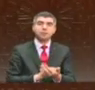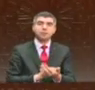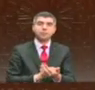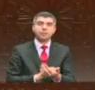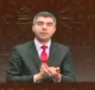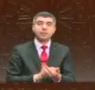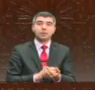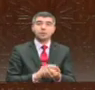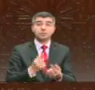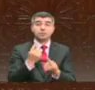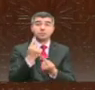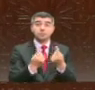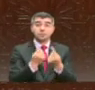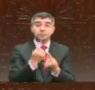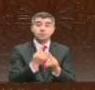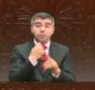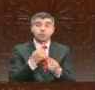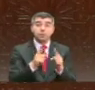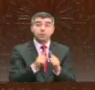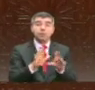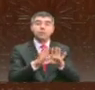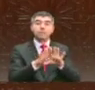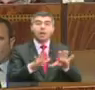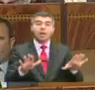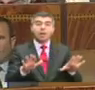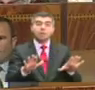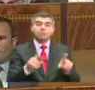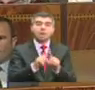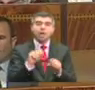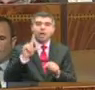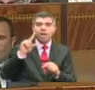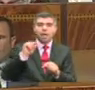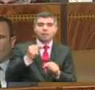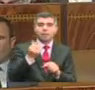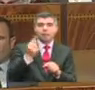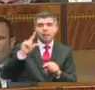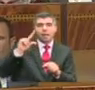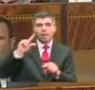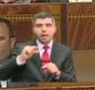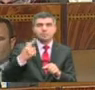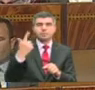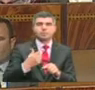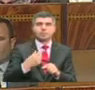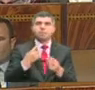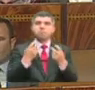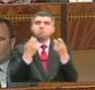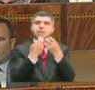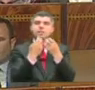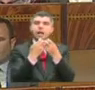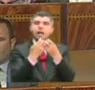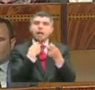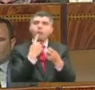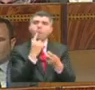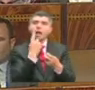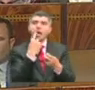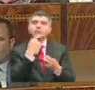بصفاتها العمومية من الملك الخاص للدولة بأثمنة تفضيلية. وكمثال على ذلك السيد الوزير، هذا مثال بسيط غنعطيه لك من